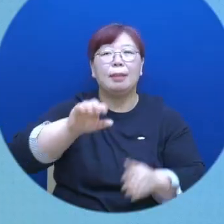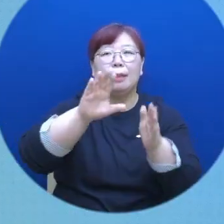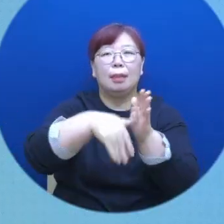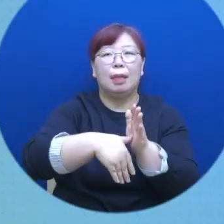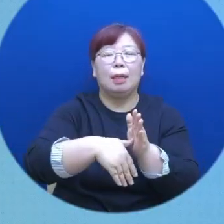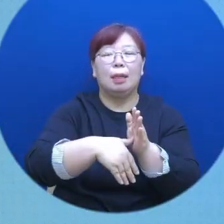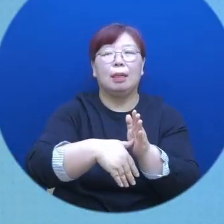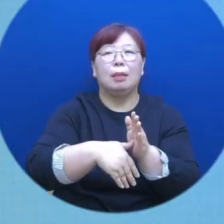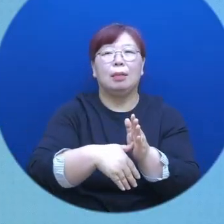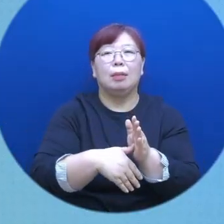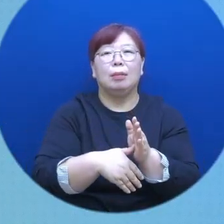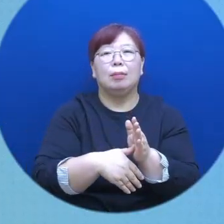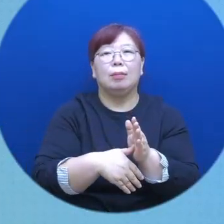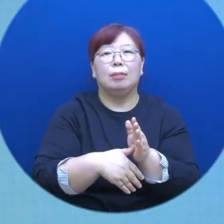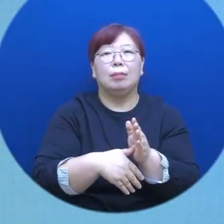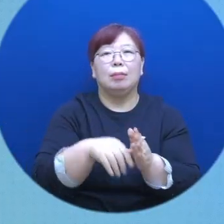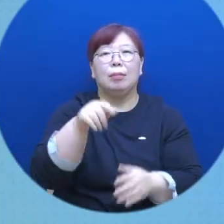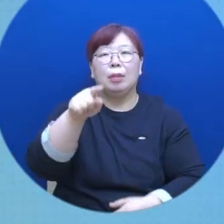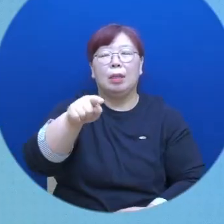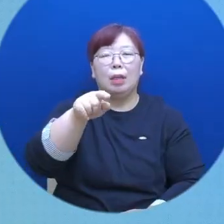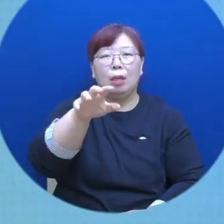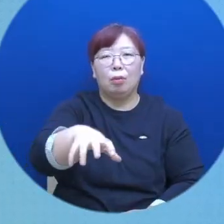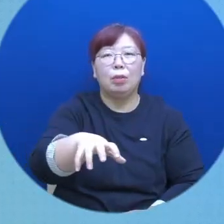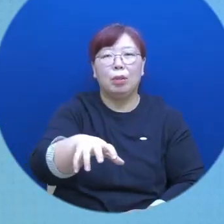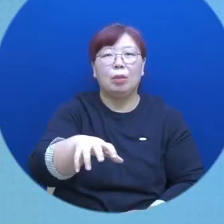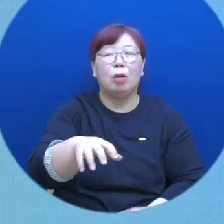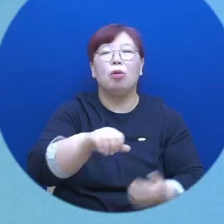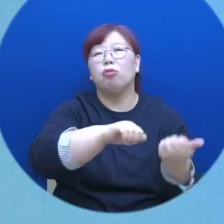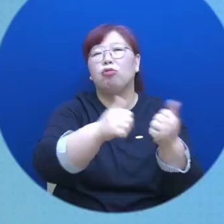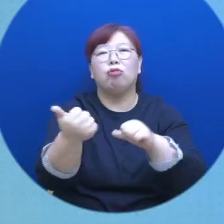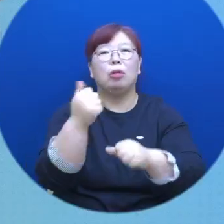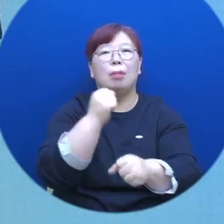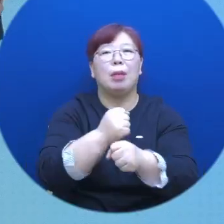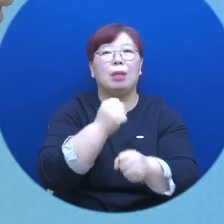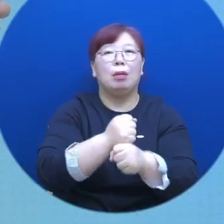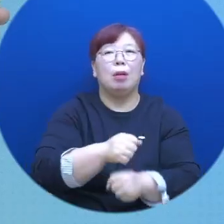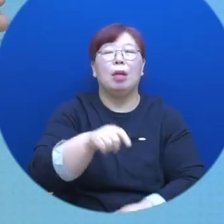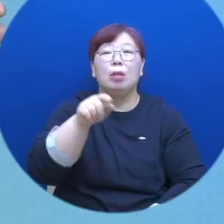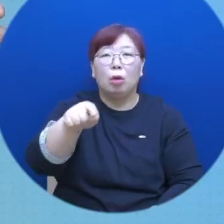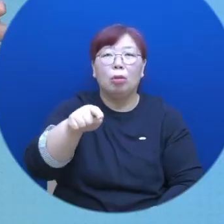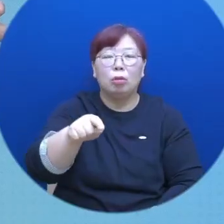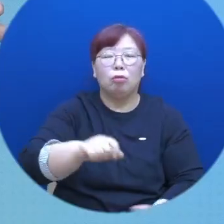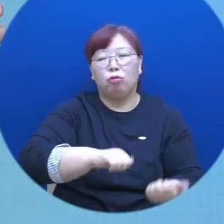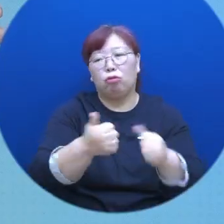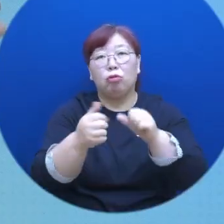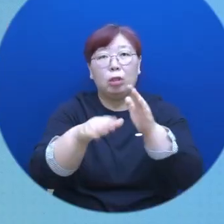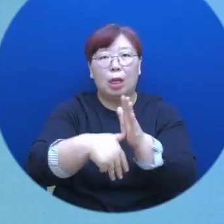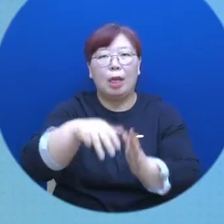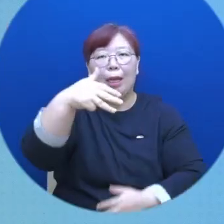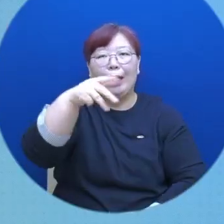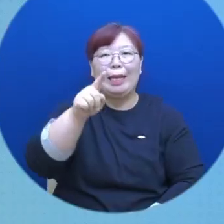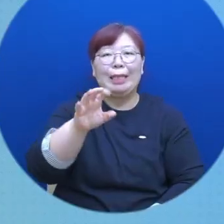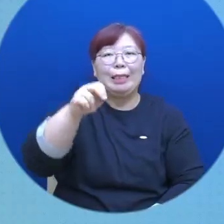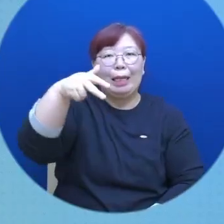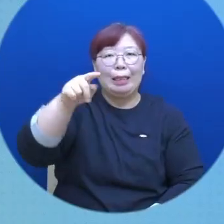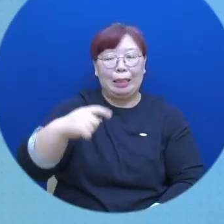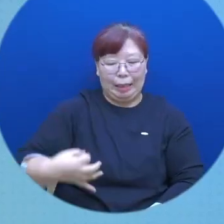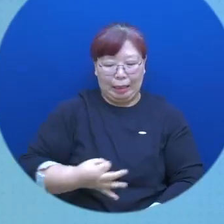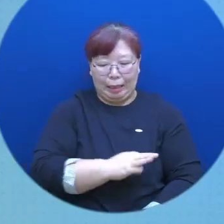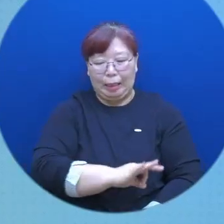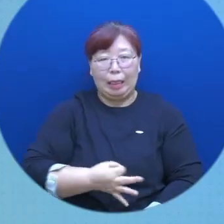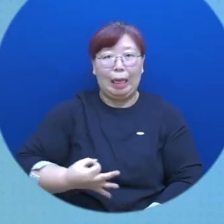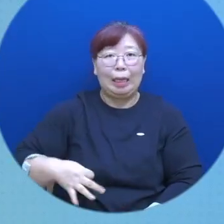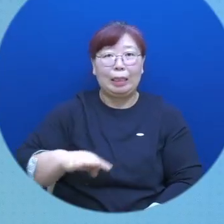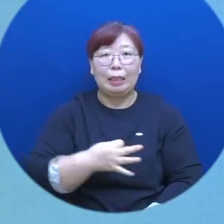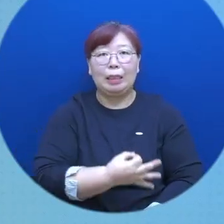내가 너희들의 내 앞에서 목을 치겠어. 너는 창자가 나와서 고통하면서 비극적